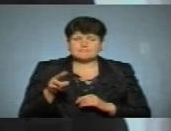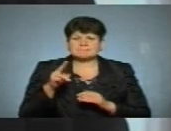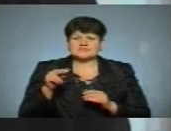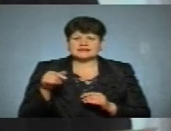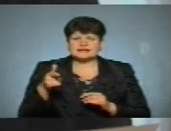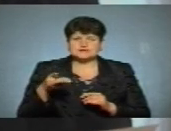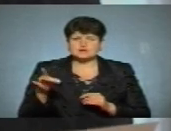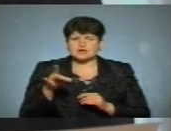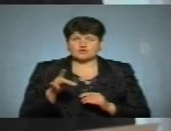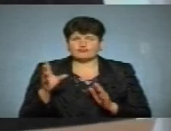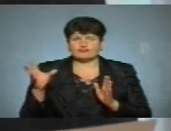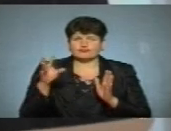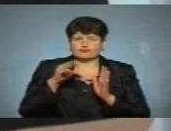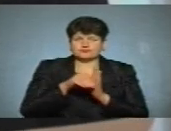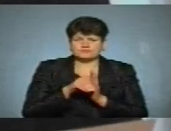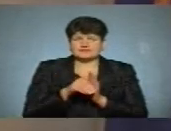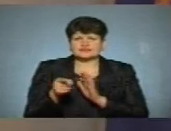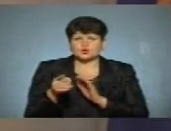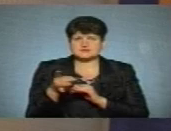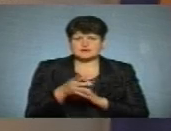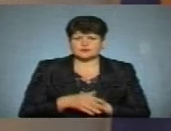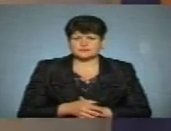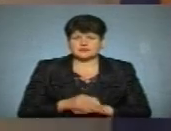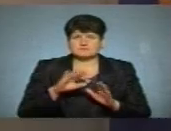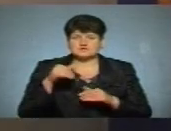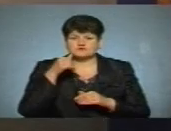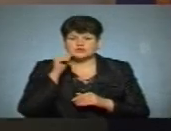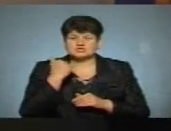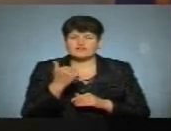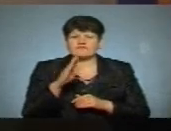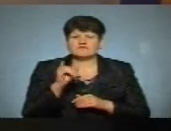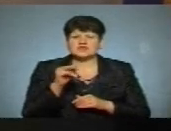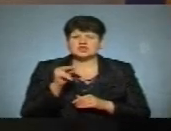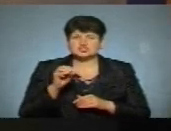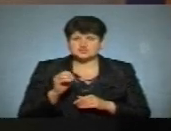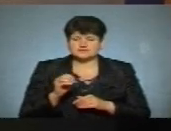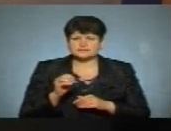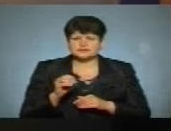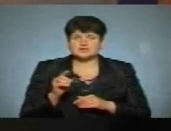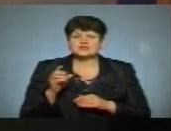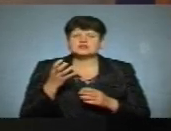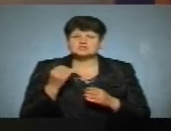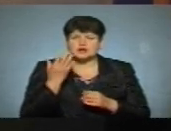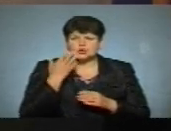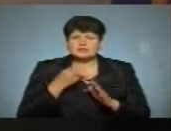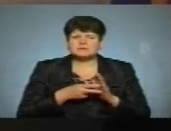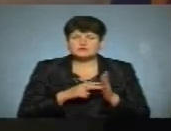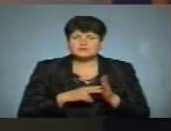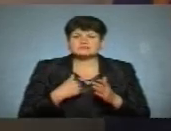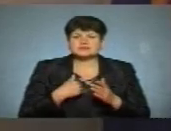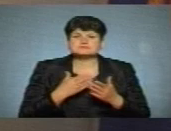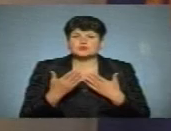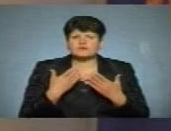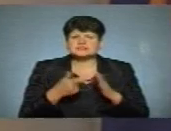районів у Тернопільський район. Після вчорашнього вашого віче, коли ми ще половину планували, так ми спілкувалися з Кабміном.